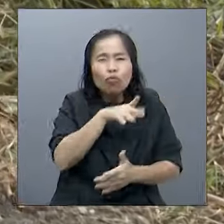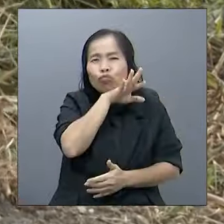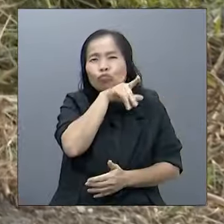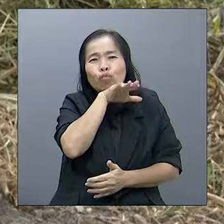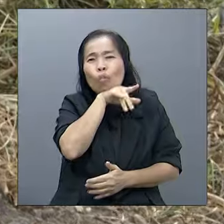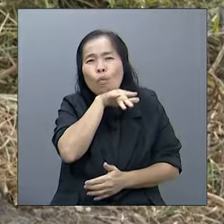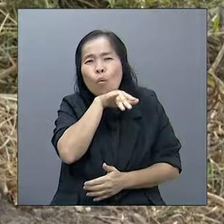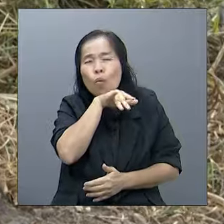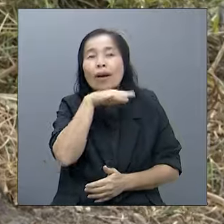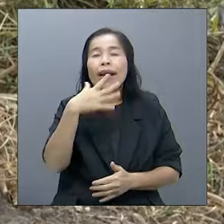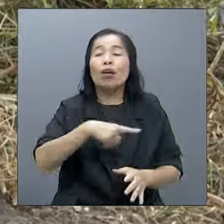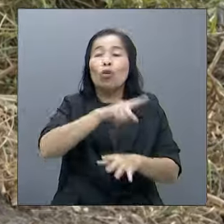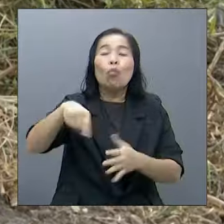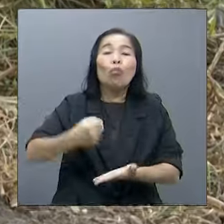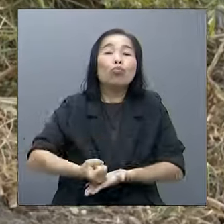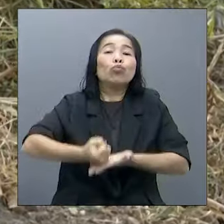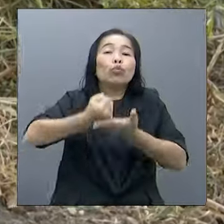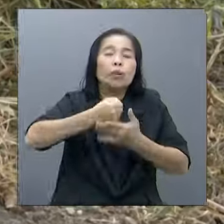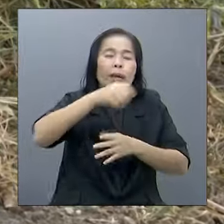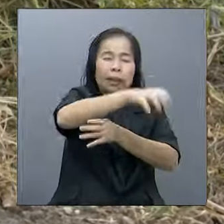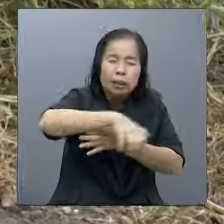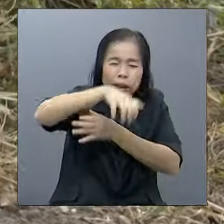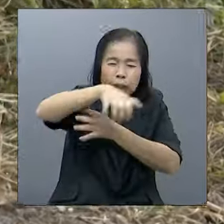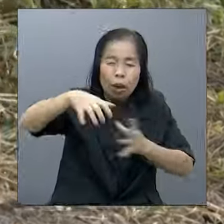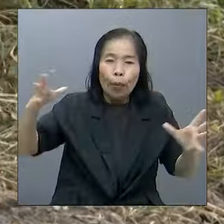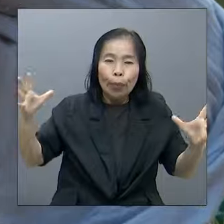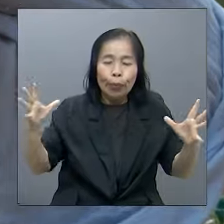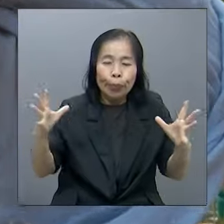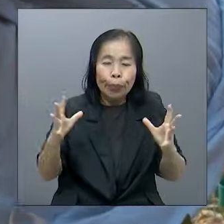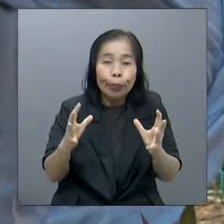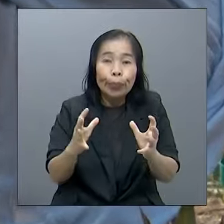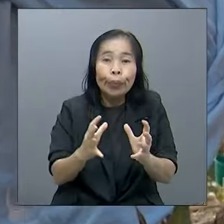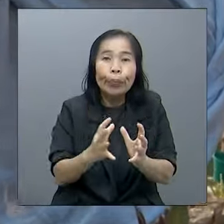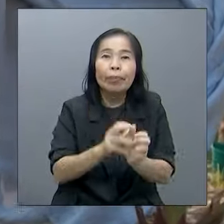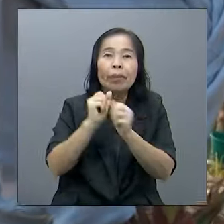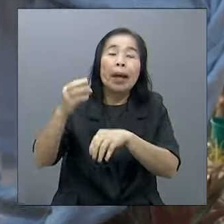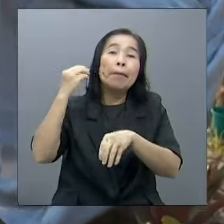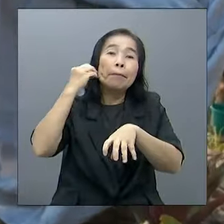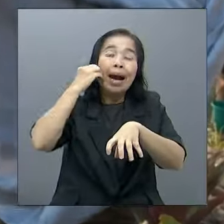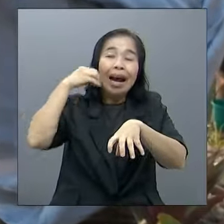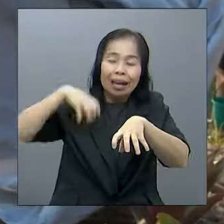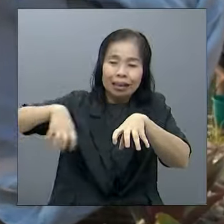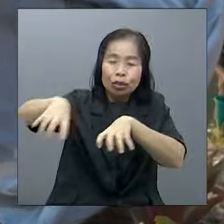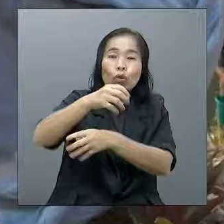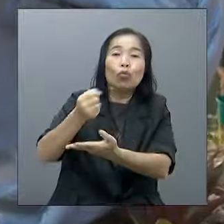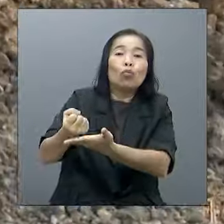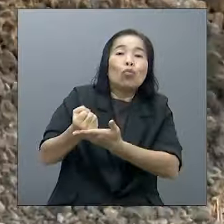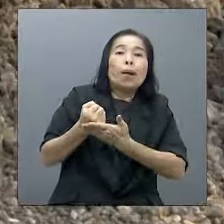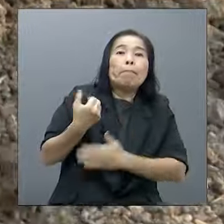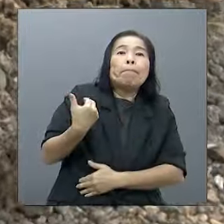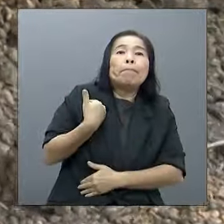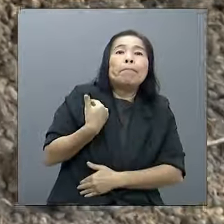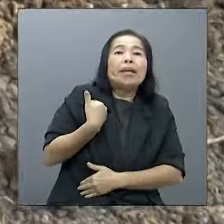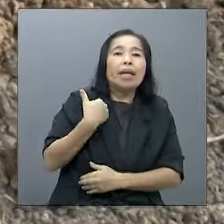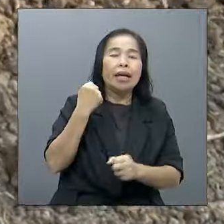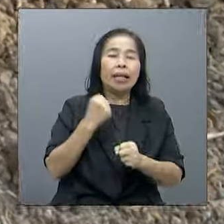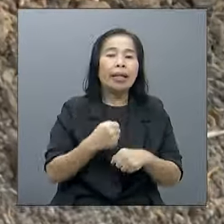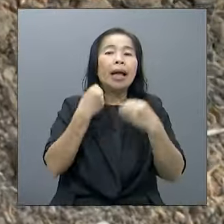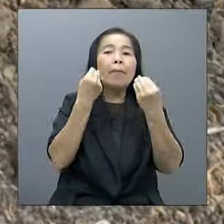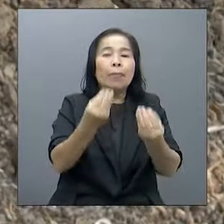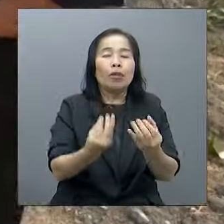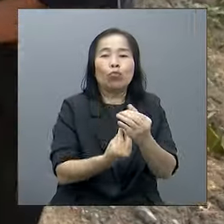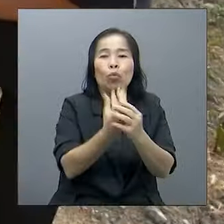วก็ช่วยกันถางทีละนิดทีละหน่อยแต่ว่าก็จะมีพี่ที่เขาอยู่ใกล้ๆย่านนี้ค่ะมาช่วยด้วยจะทำให้แบบพื้นที่เนี่ยสามารถปลูกต้น